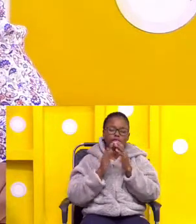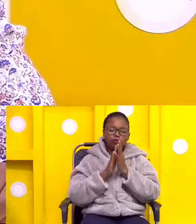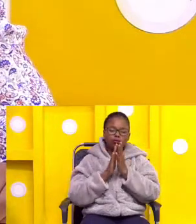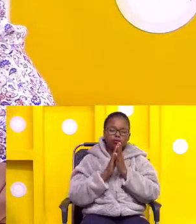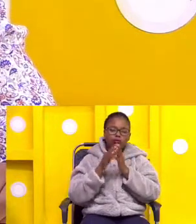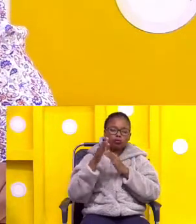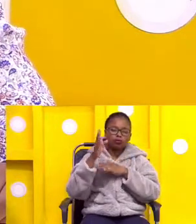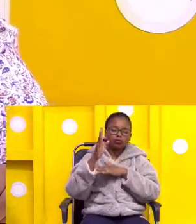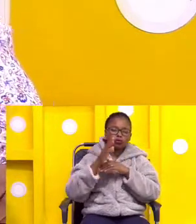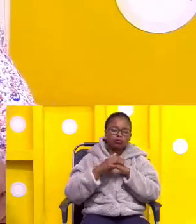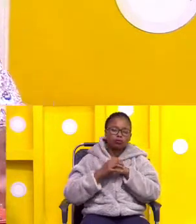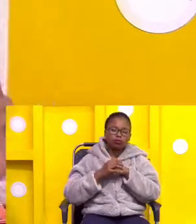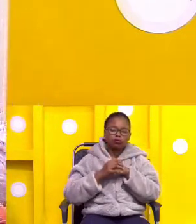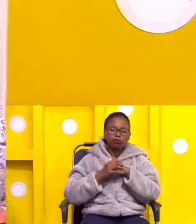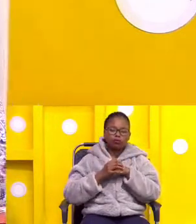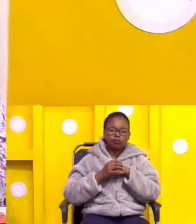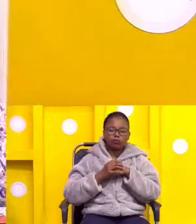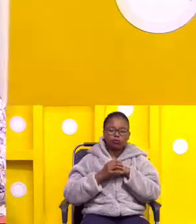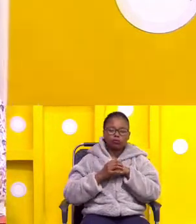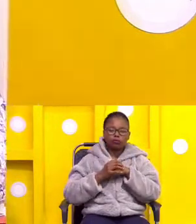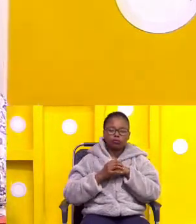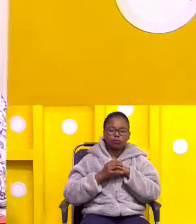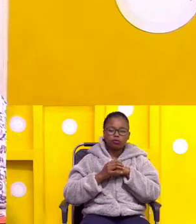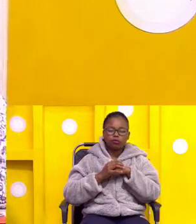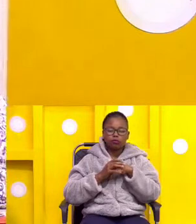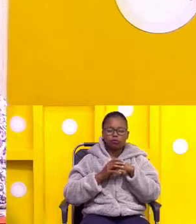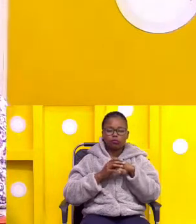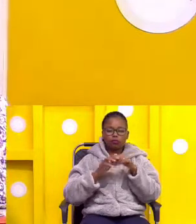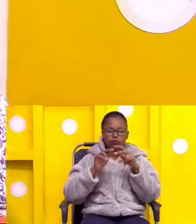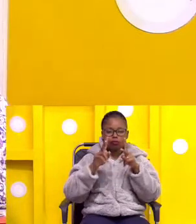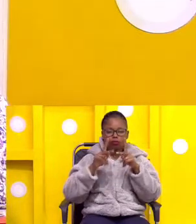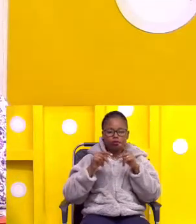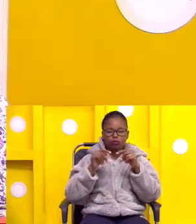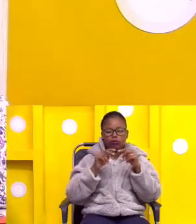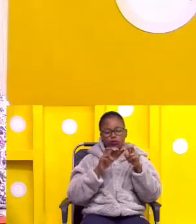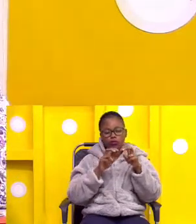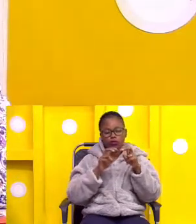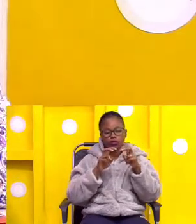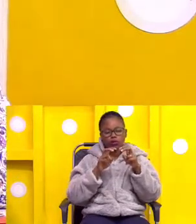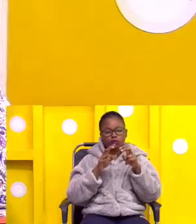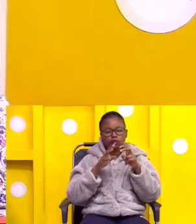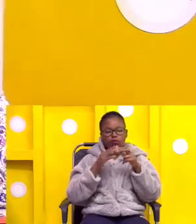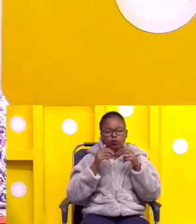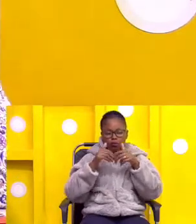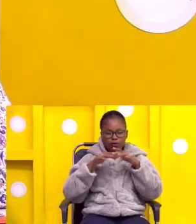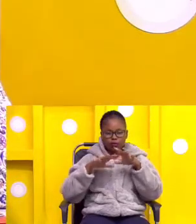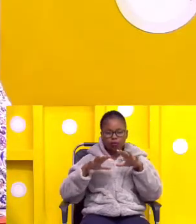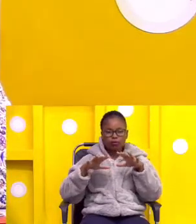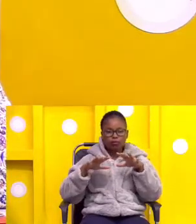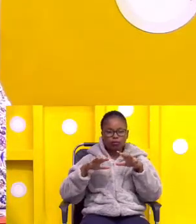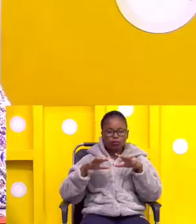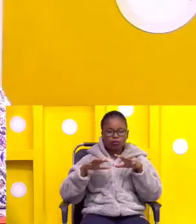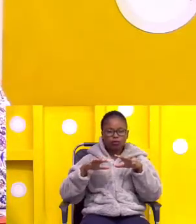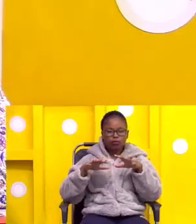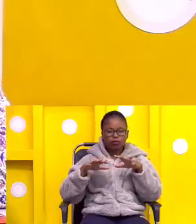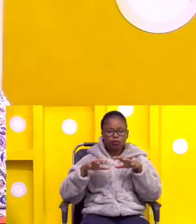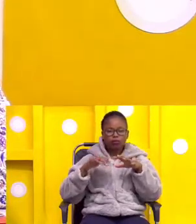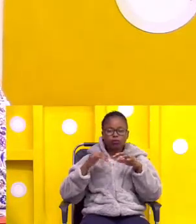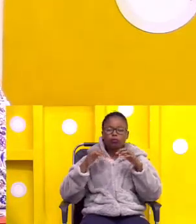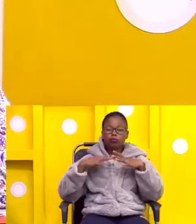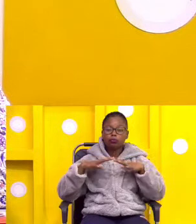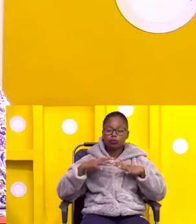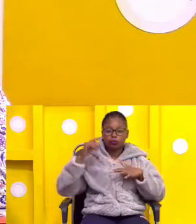sana. Ugelora haho radhi meiru wa negai. Ado maresiria ni hawa agere ilu wanego dhirira.